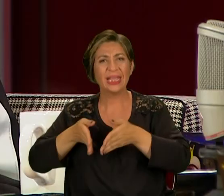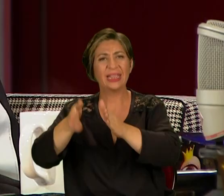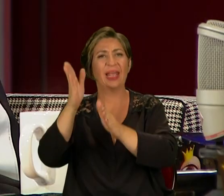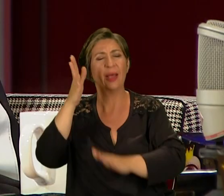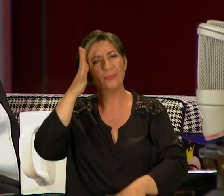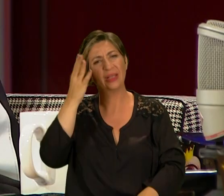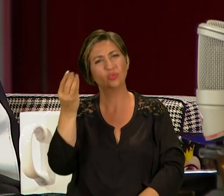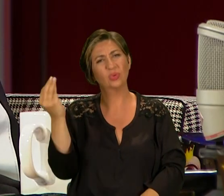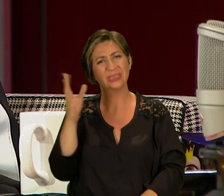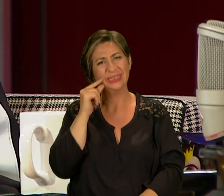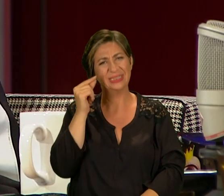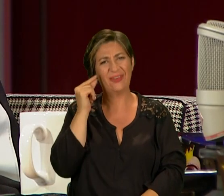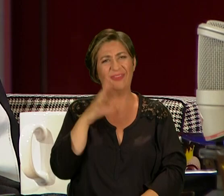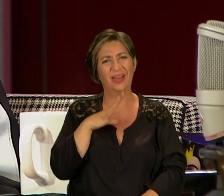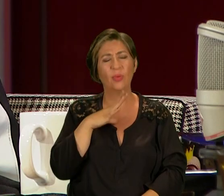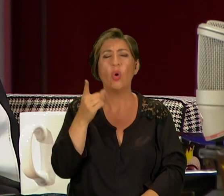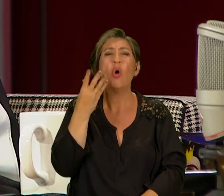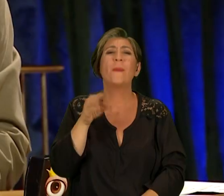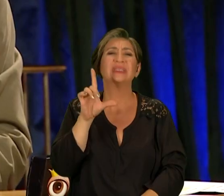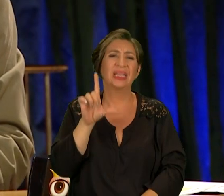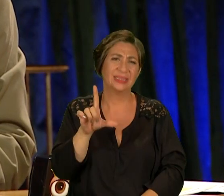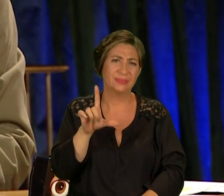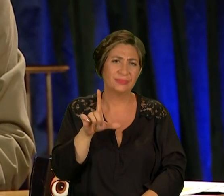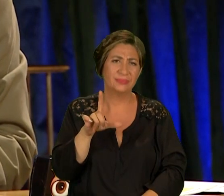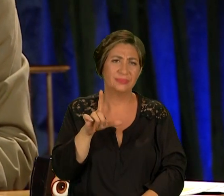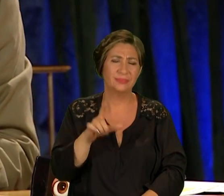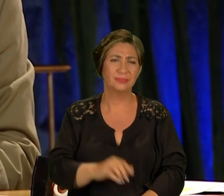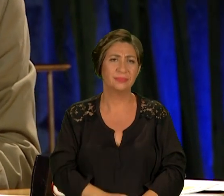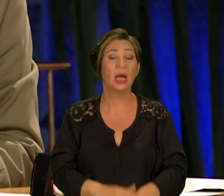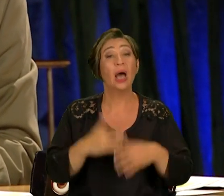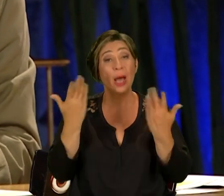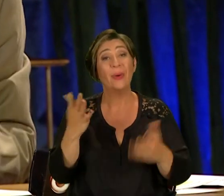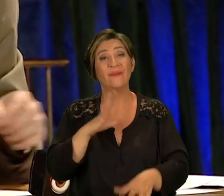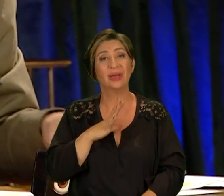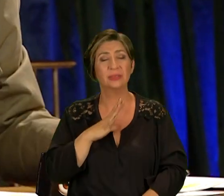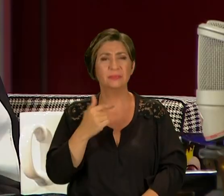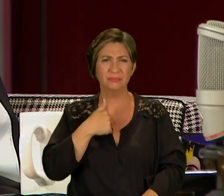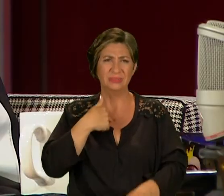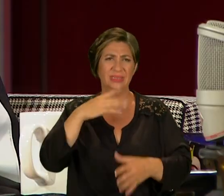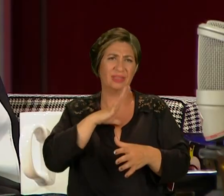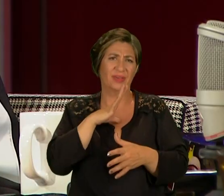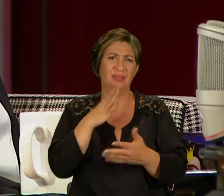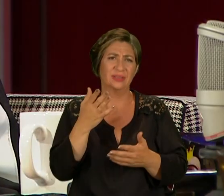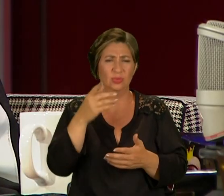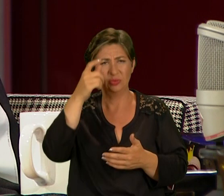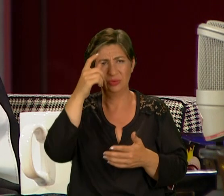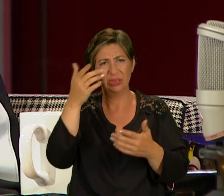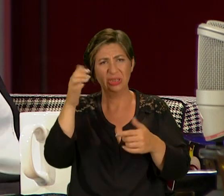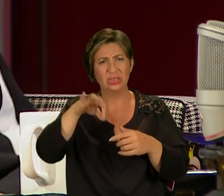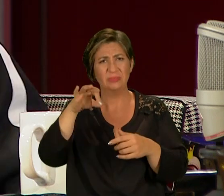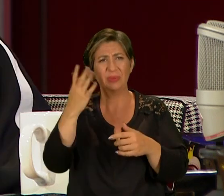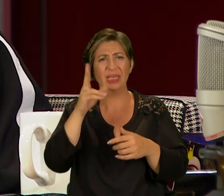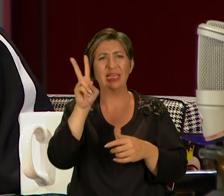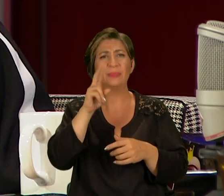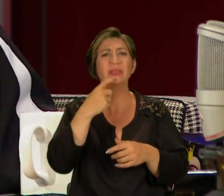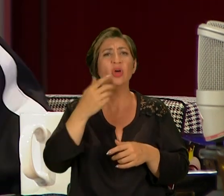var. Bunun olmaması gerekiyor normal şartlarda. Ama var. Bizde de oluyor. Şimdi mesela